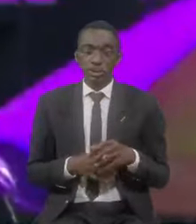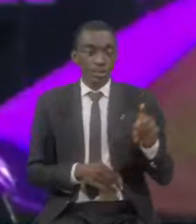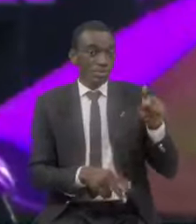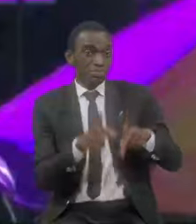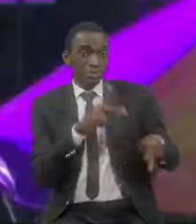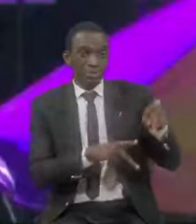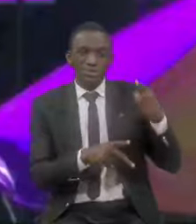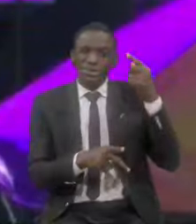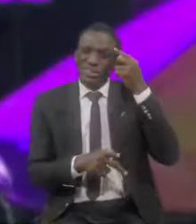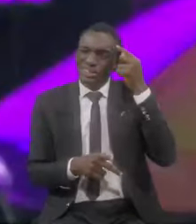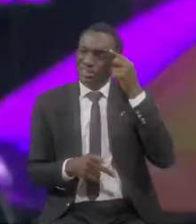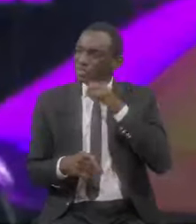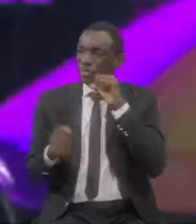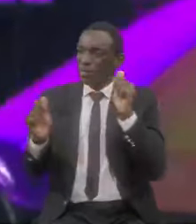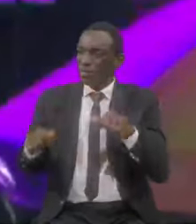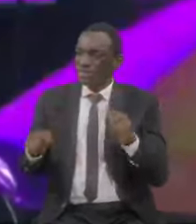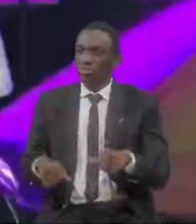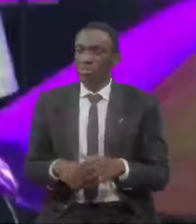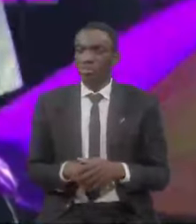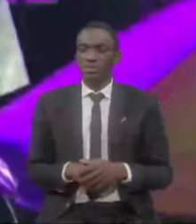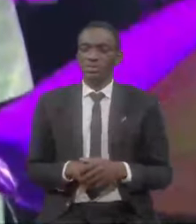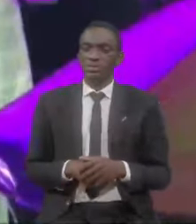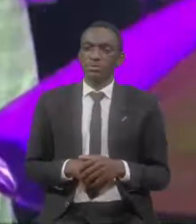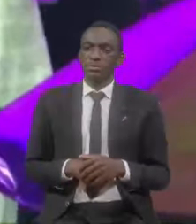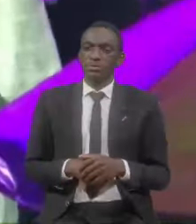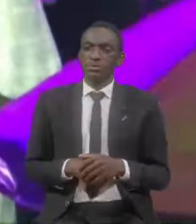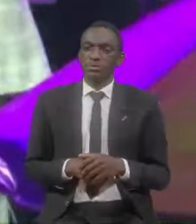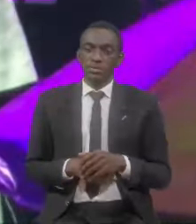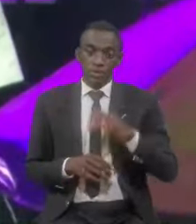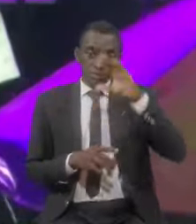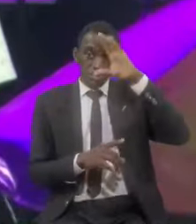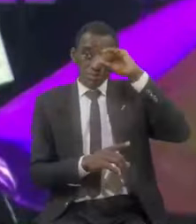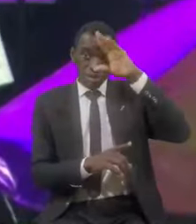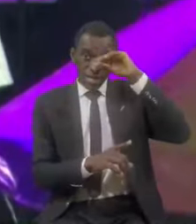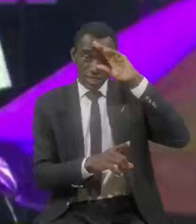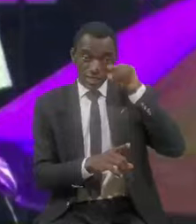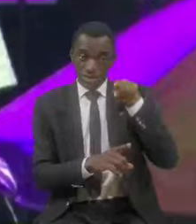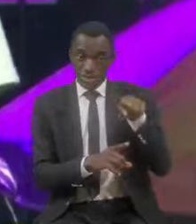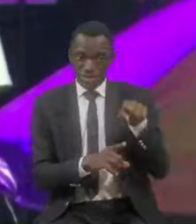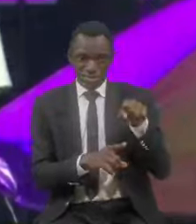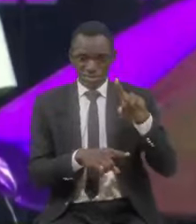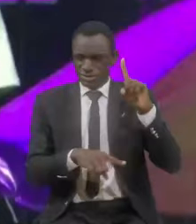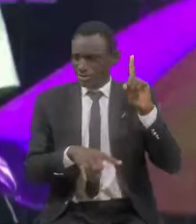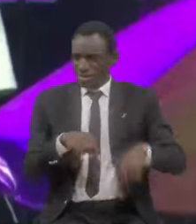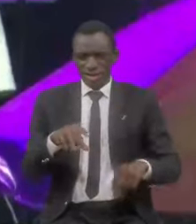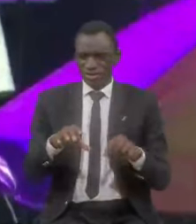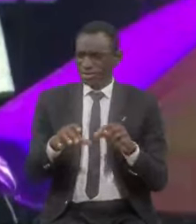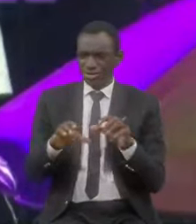Ils croyaient qu'il y a une impossibilité. Que l'homme ne peut jamais faire